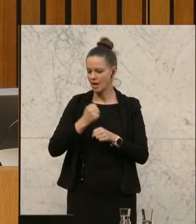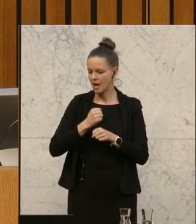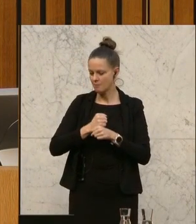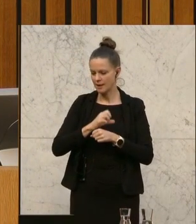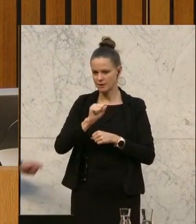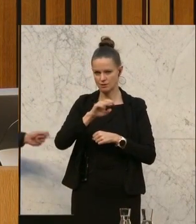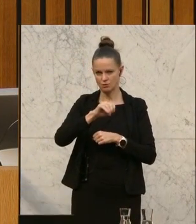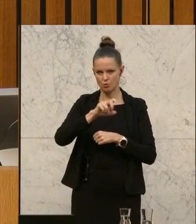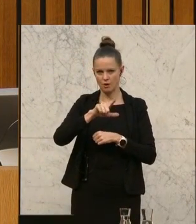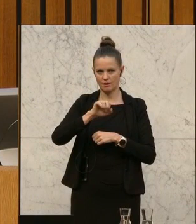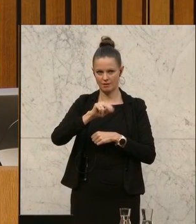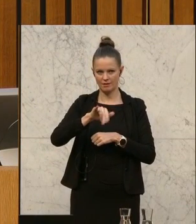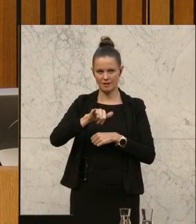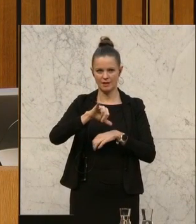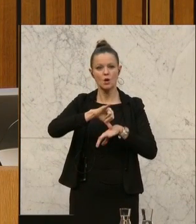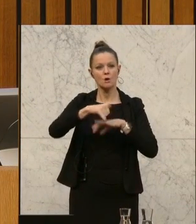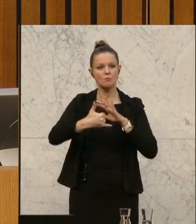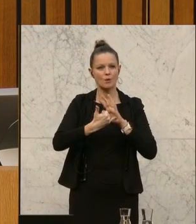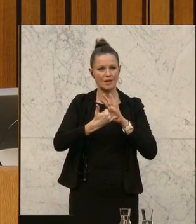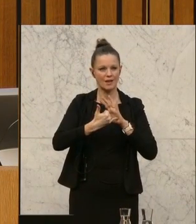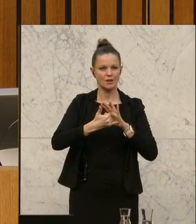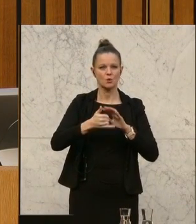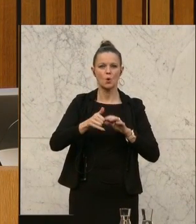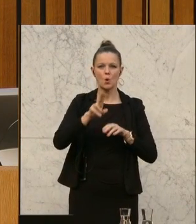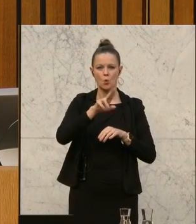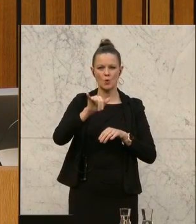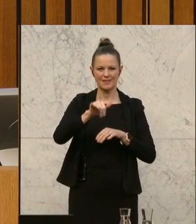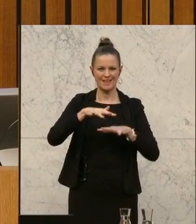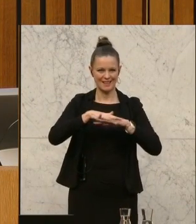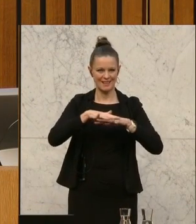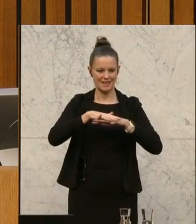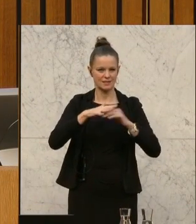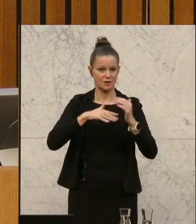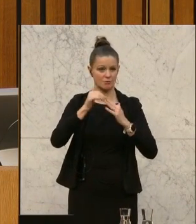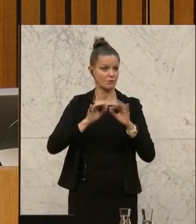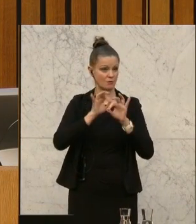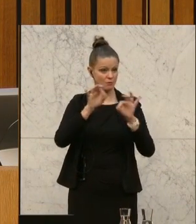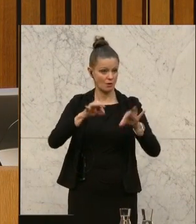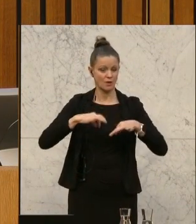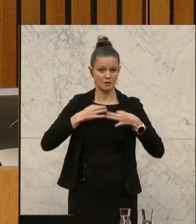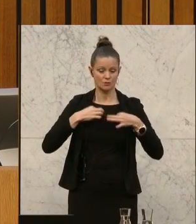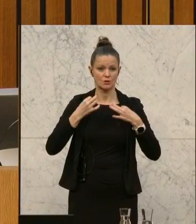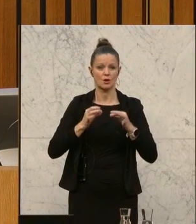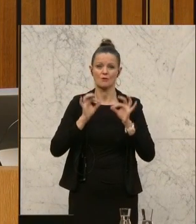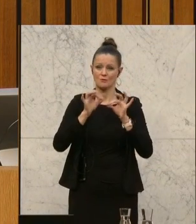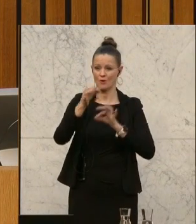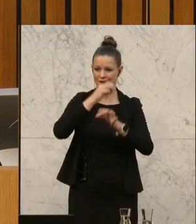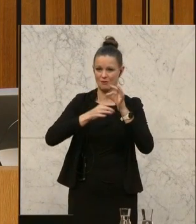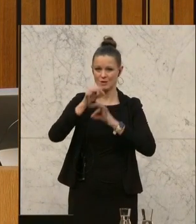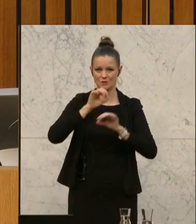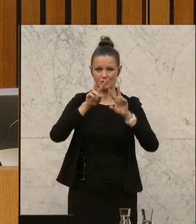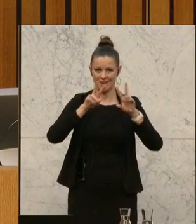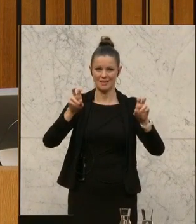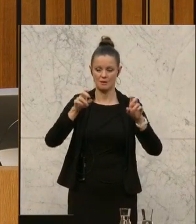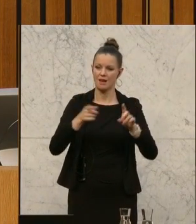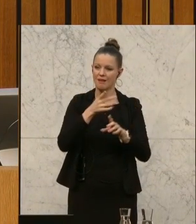Expertinnen und Experten des Projekts Uninetz aufgebaut für Ihre Gesundheit, aber vor allem für die Information zu diesem Thema, um